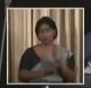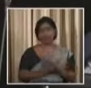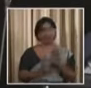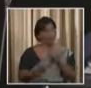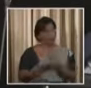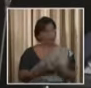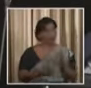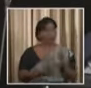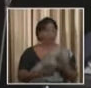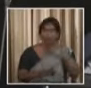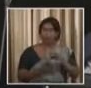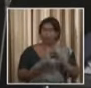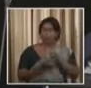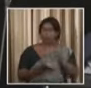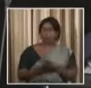තිබුණු සම්මත කරපු